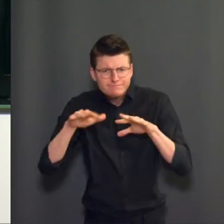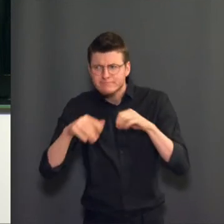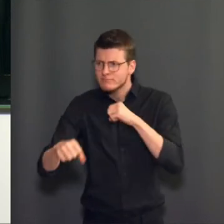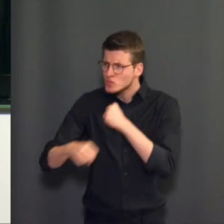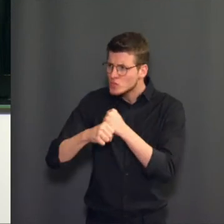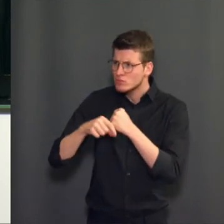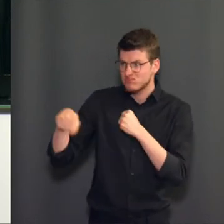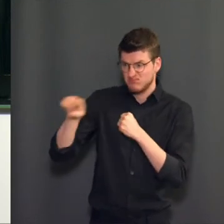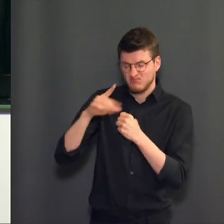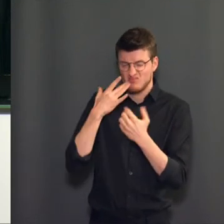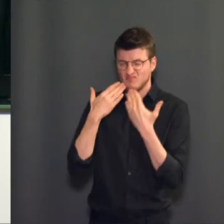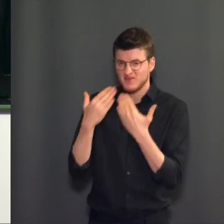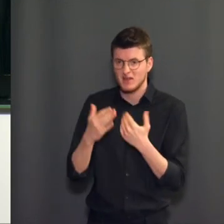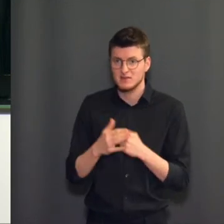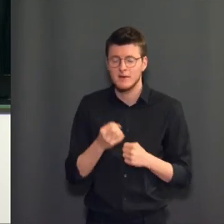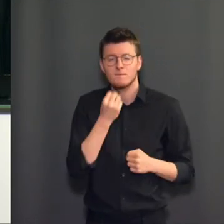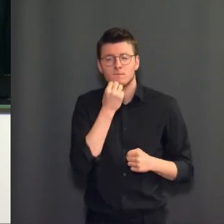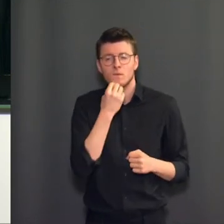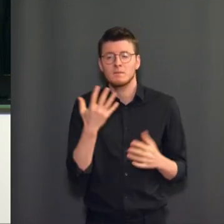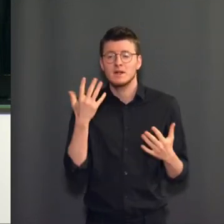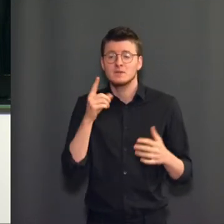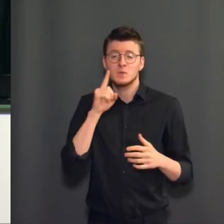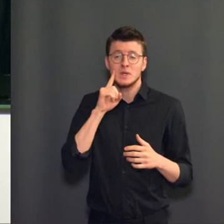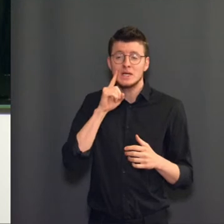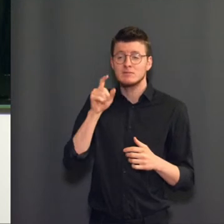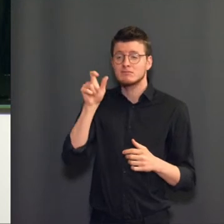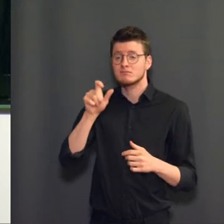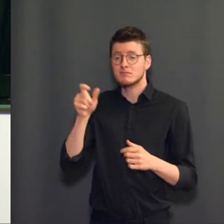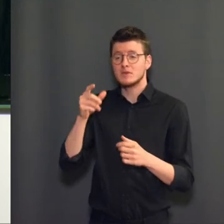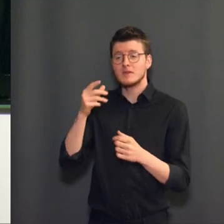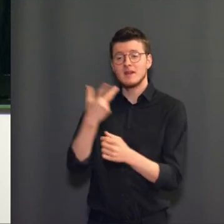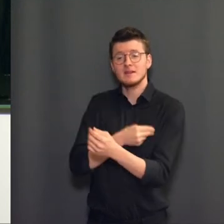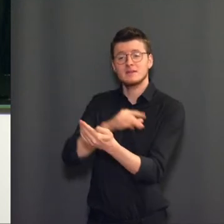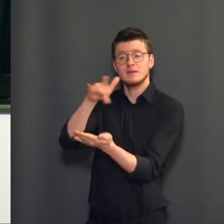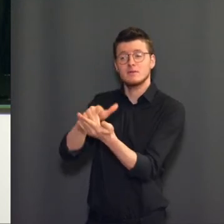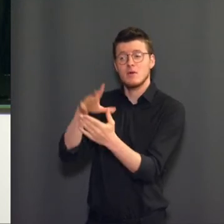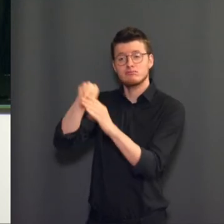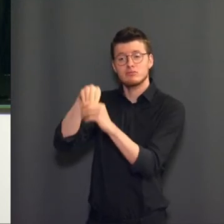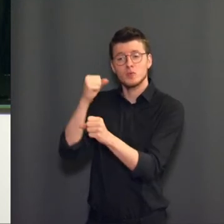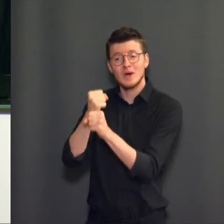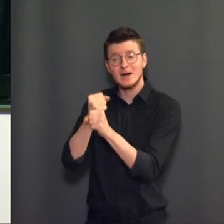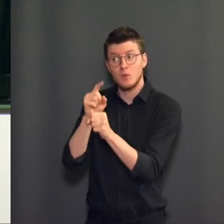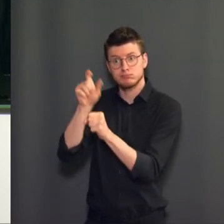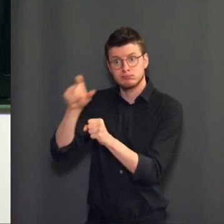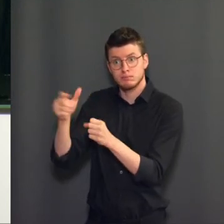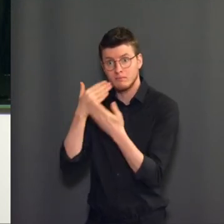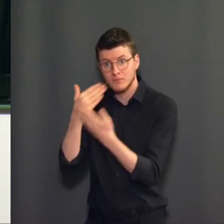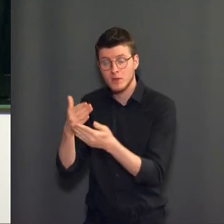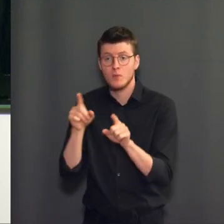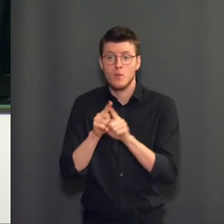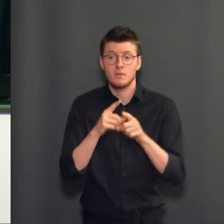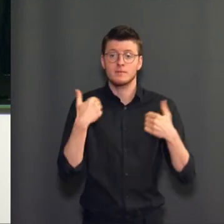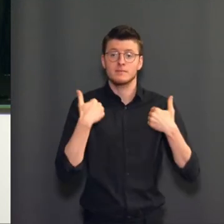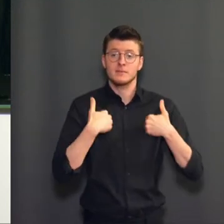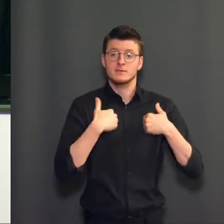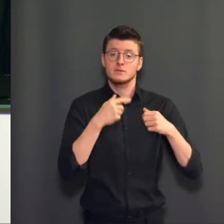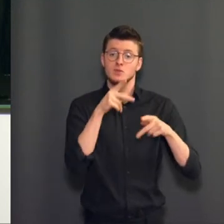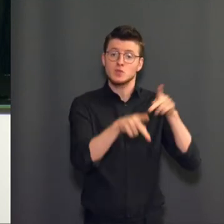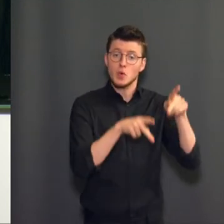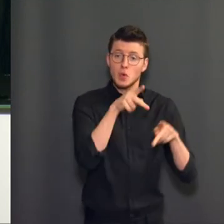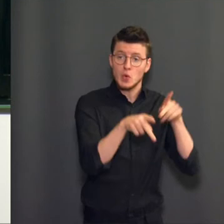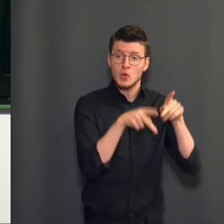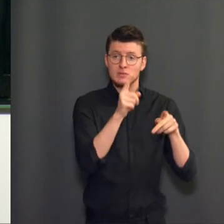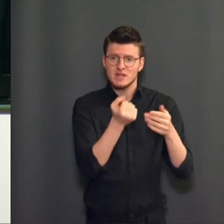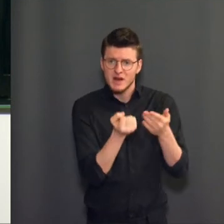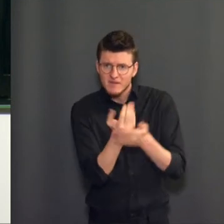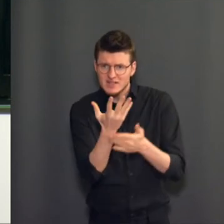de medewerkers in de vaccinatiecentra, de zorgverleners die de mensen informeren en de lokale